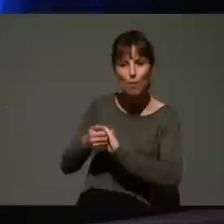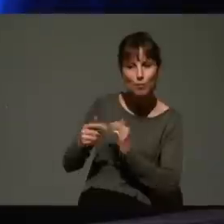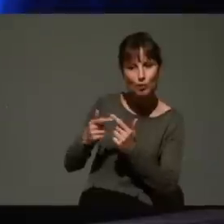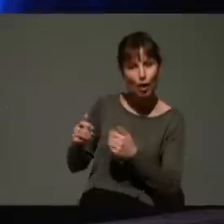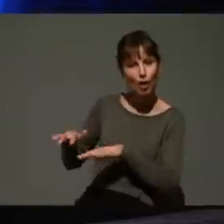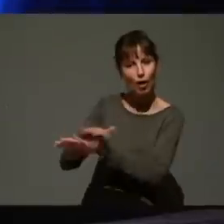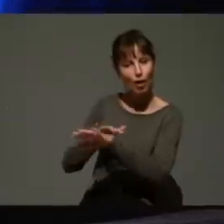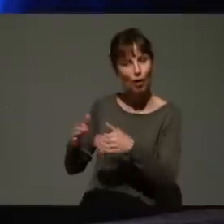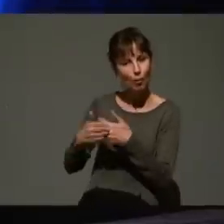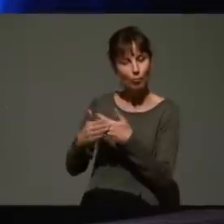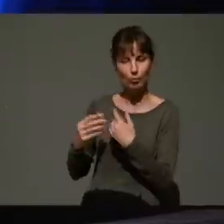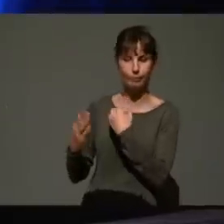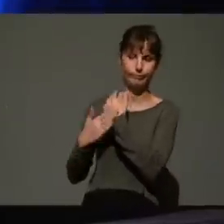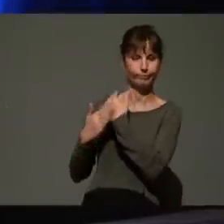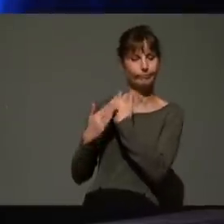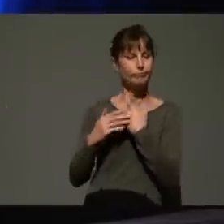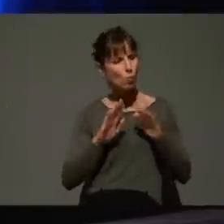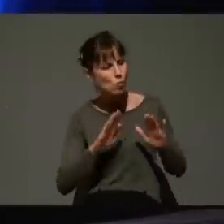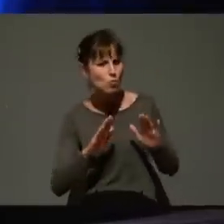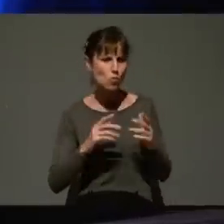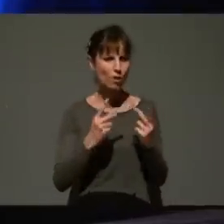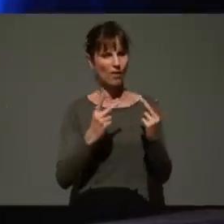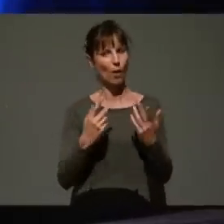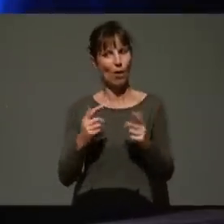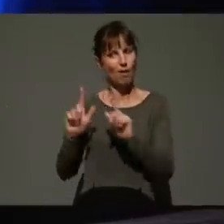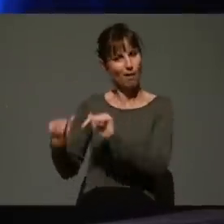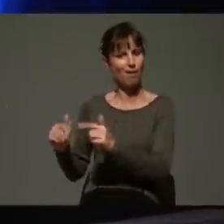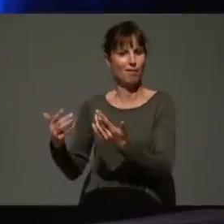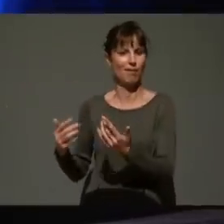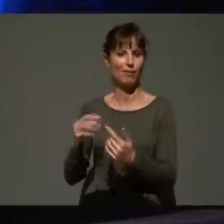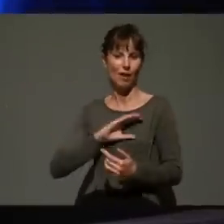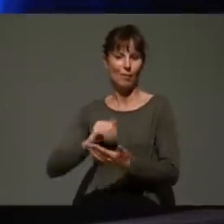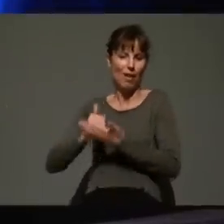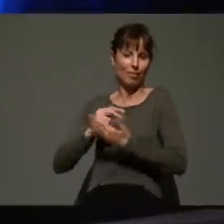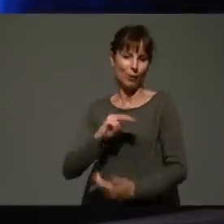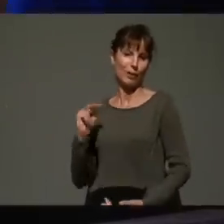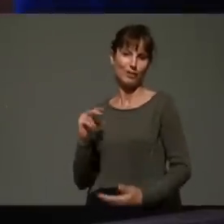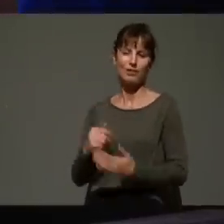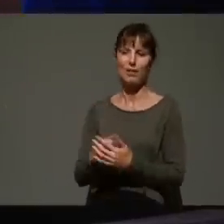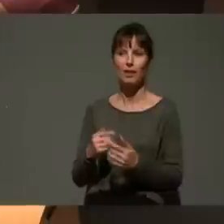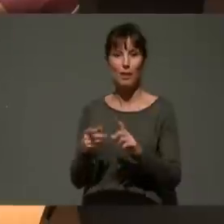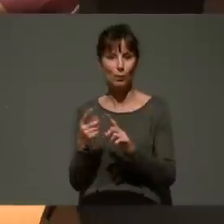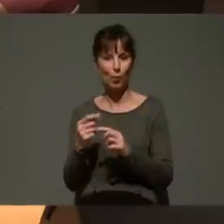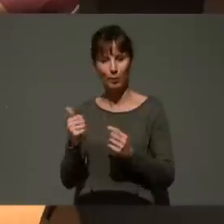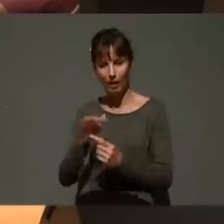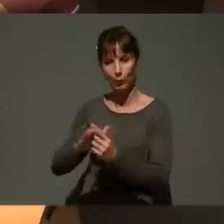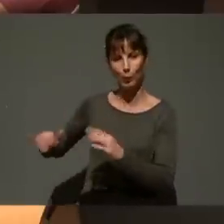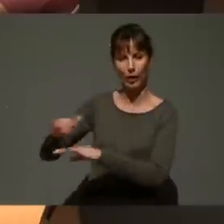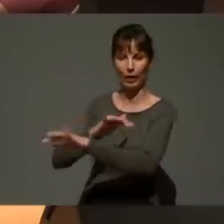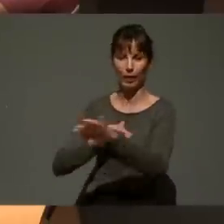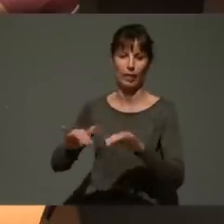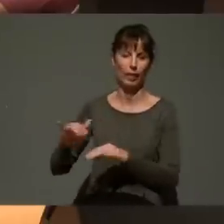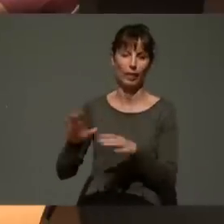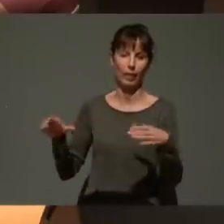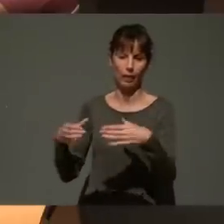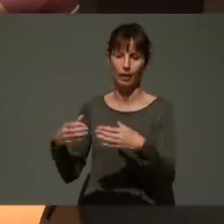la valeur des choses et puis à relativiser éventuellement dans ces cas-là. L'important, c'est d'être bien entouré aussi. Ouais. Vous disiez aussi à